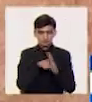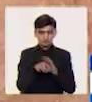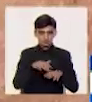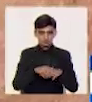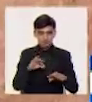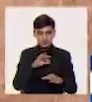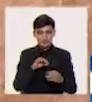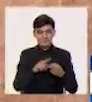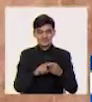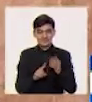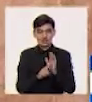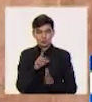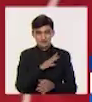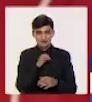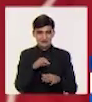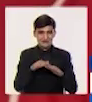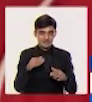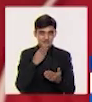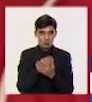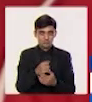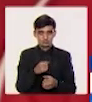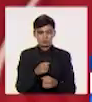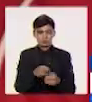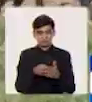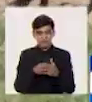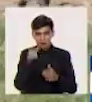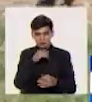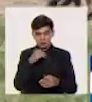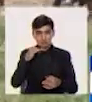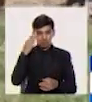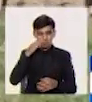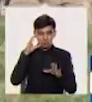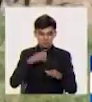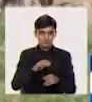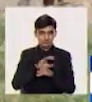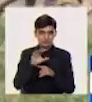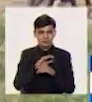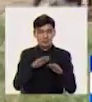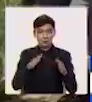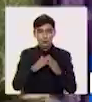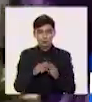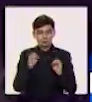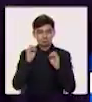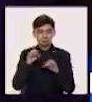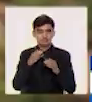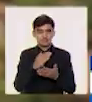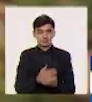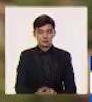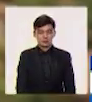халық індет басталғалы бері бүлдіршіндерін асырай алмаймыз деп, өзге елдің қайырымдылығымен ашылған балалар үйіне әкеп өткізуде